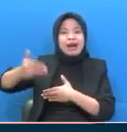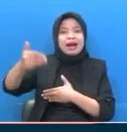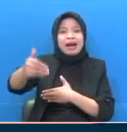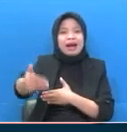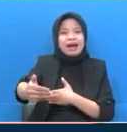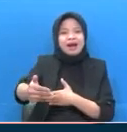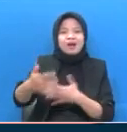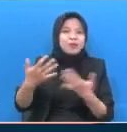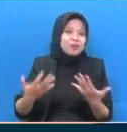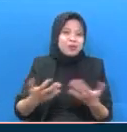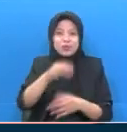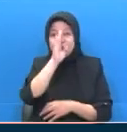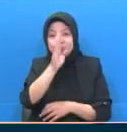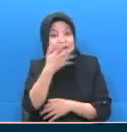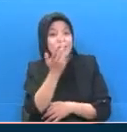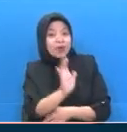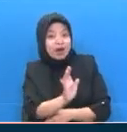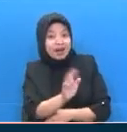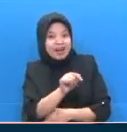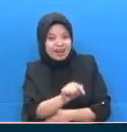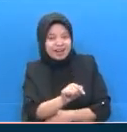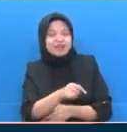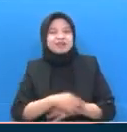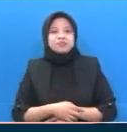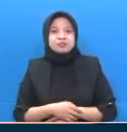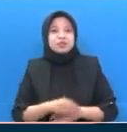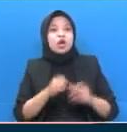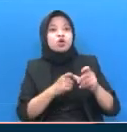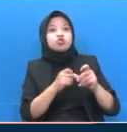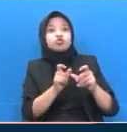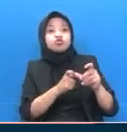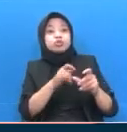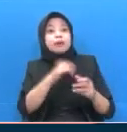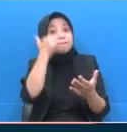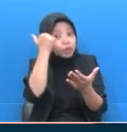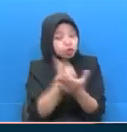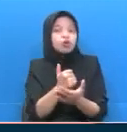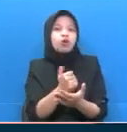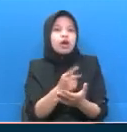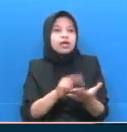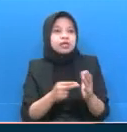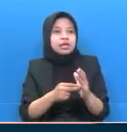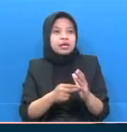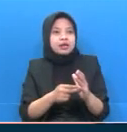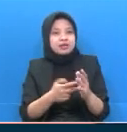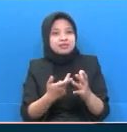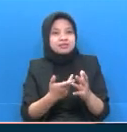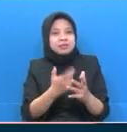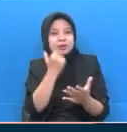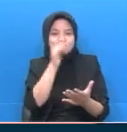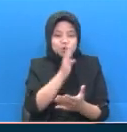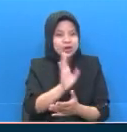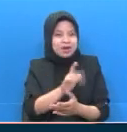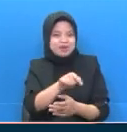itu konsistensi ini, kalau seandainya nanti si Susi ini betul-betul sudah tidak bisa jadi, ini kan baru awal kan,